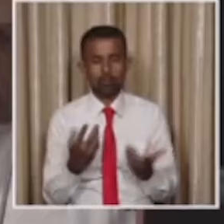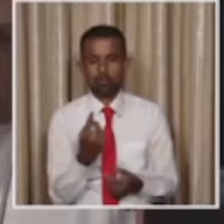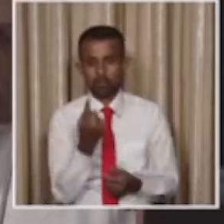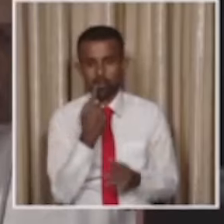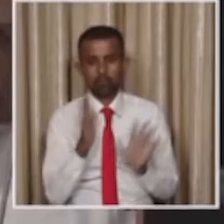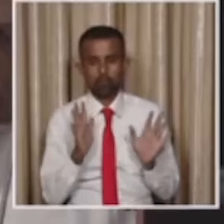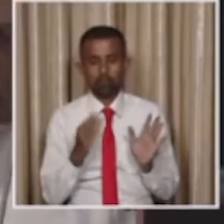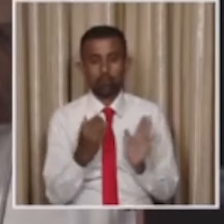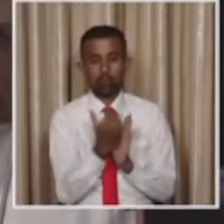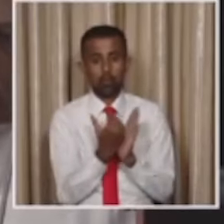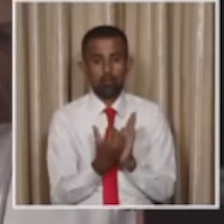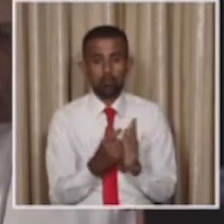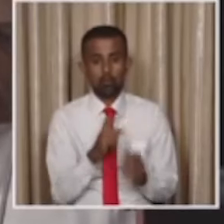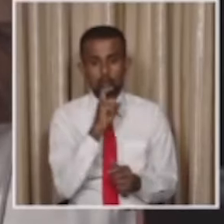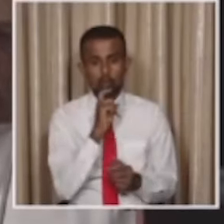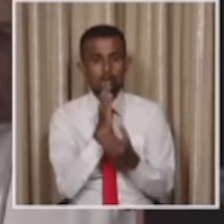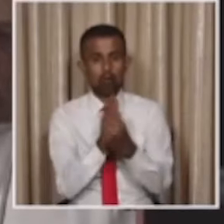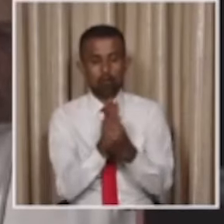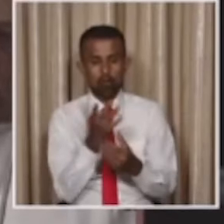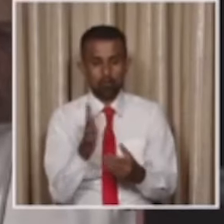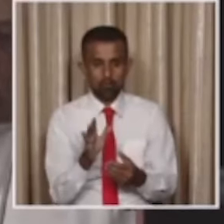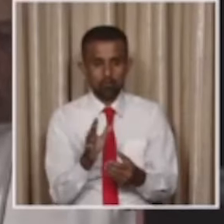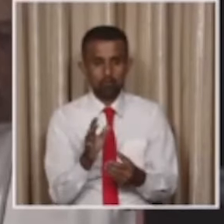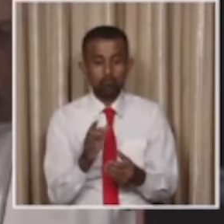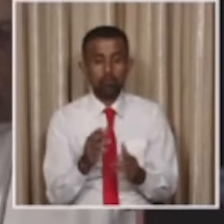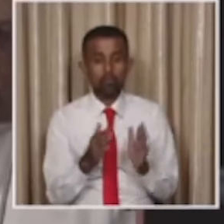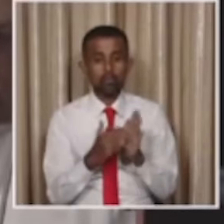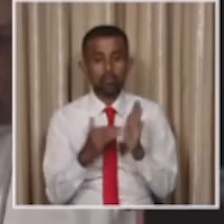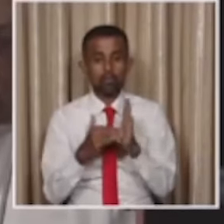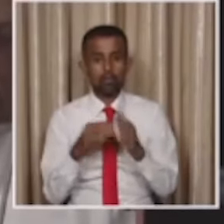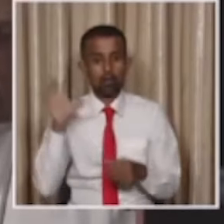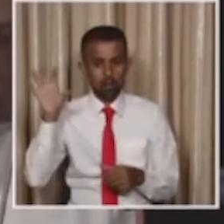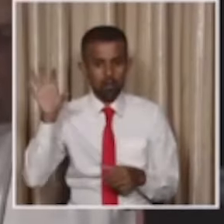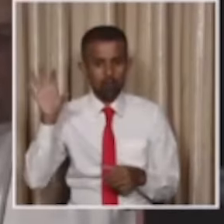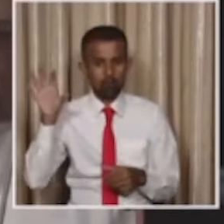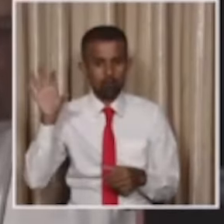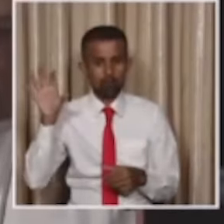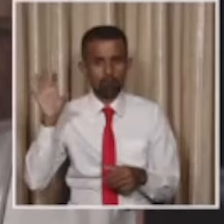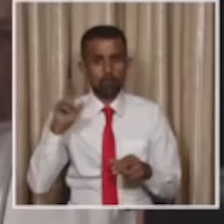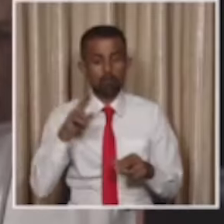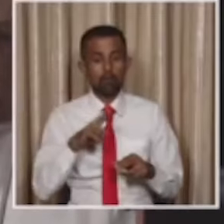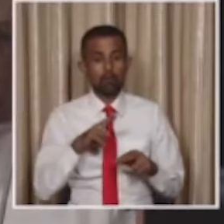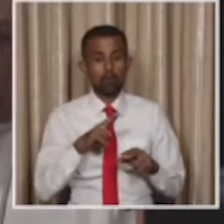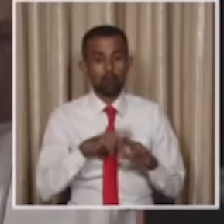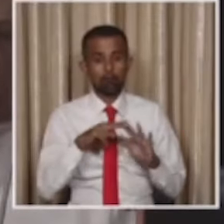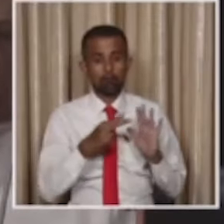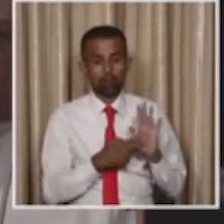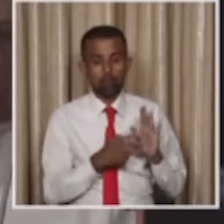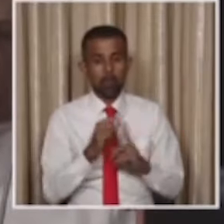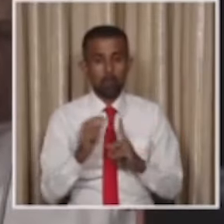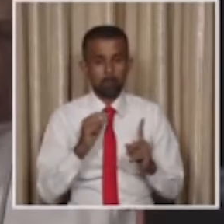දැම්ම ව්‍යවස්ථාදායක උසාවිය. අයි බැලුවා නිව්සීලන්තේ වගේ රටවල් වල. ෆින්ලන්තේම